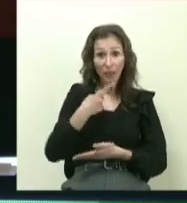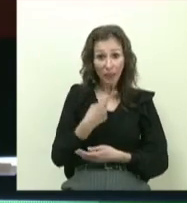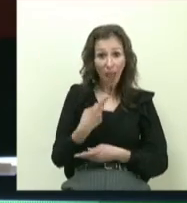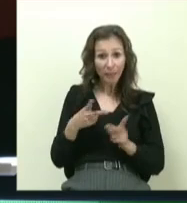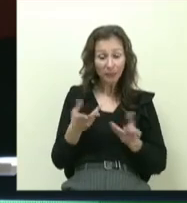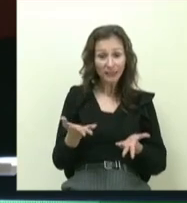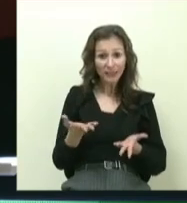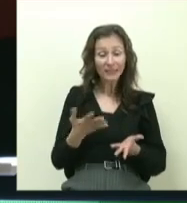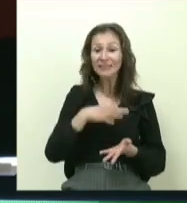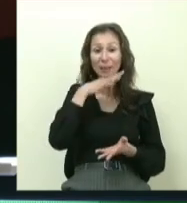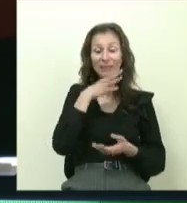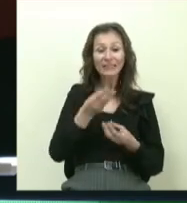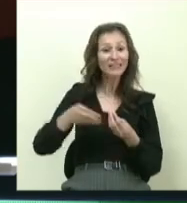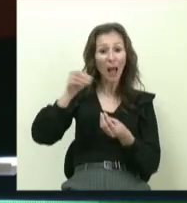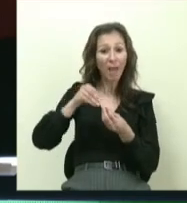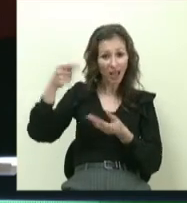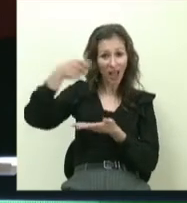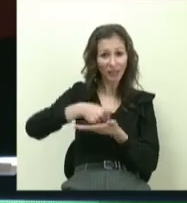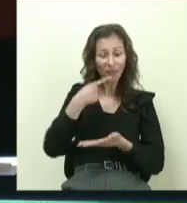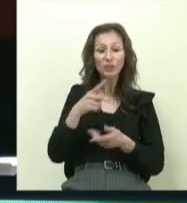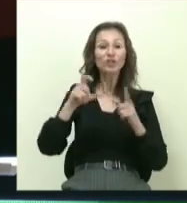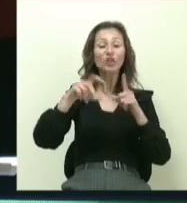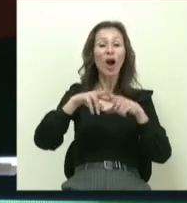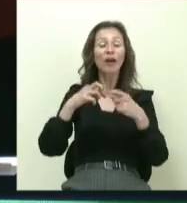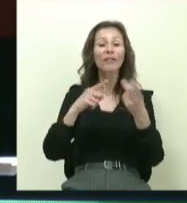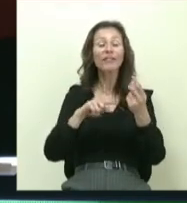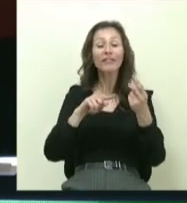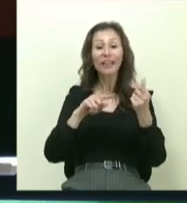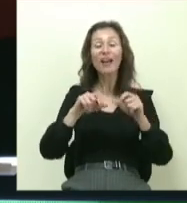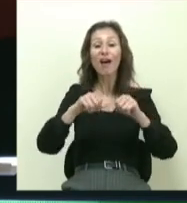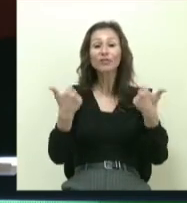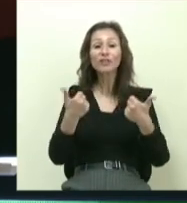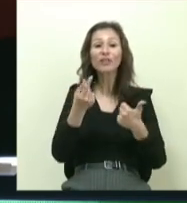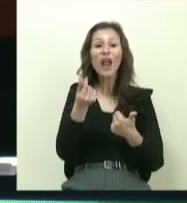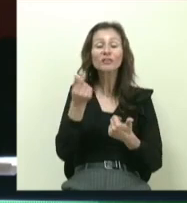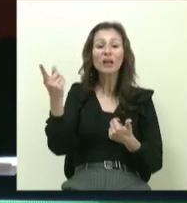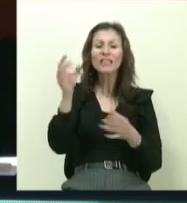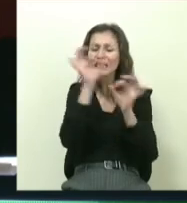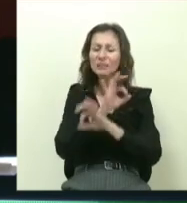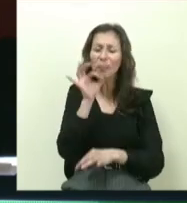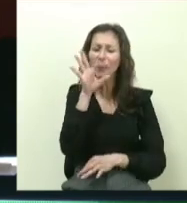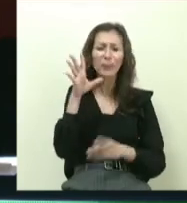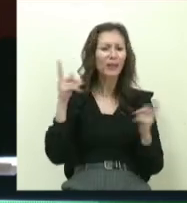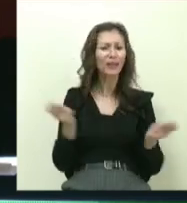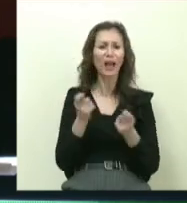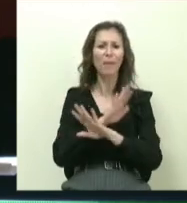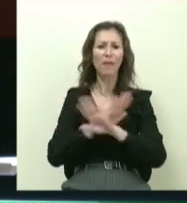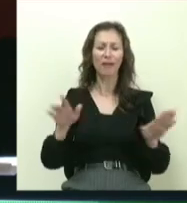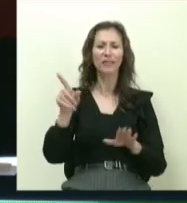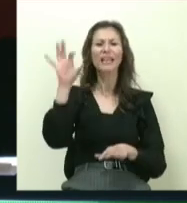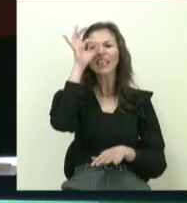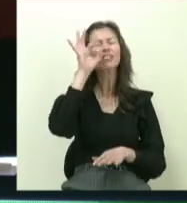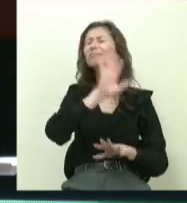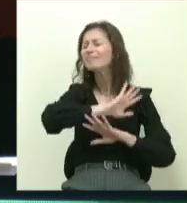biz yabancı sermaye yatırımı diyebilir miyiz cari açık finansmanından başka hiçbir işe yaramayan bu tür bir yatırım bırak